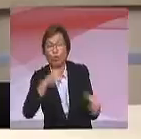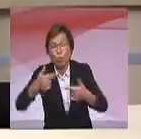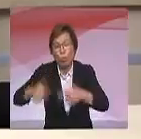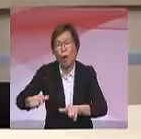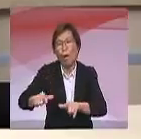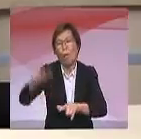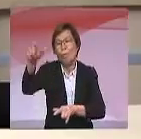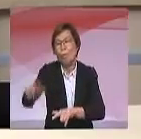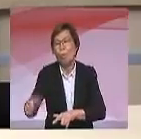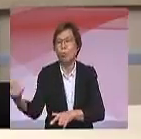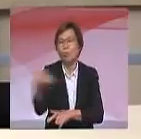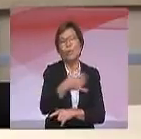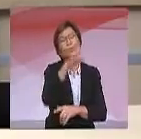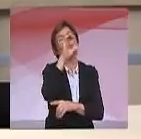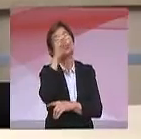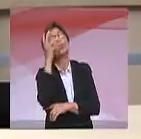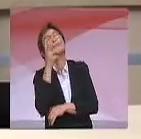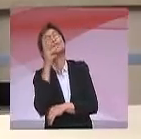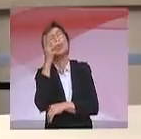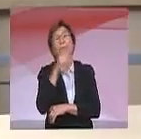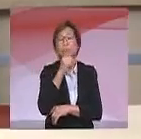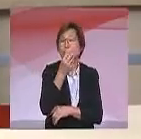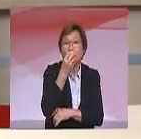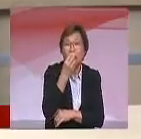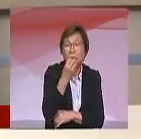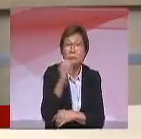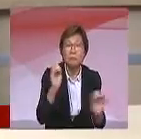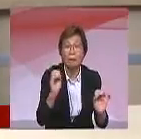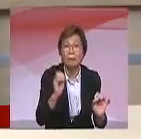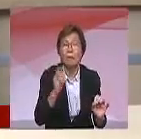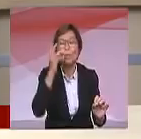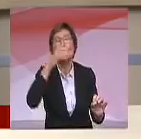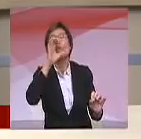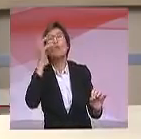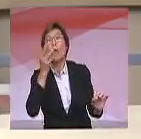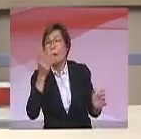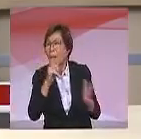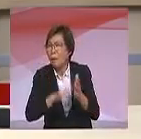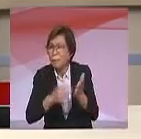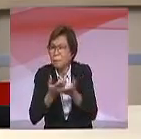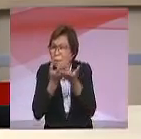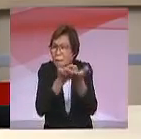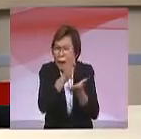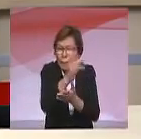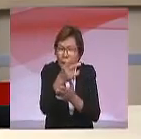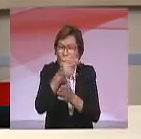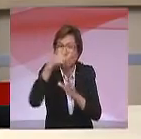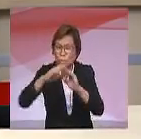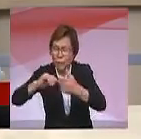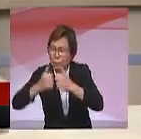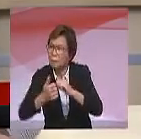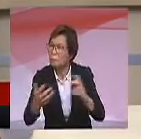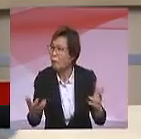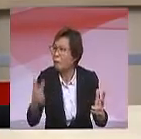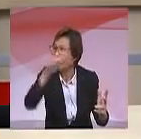benarkan pelanggan masuk untuk minum minuman keras walaupun tak makan di premis berkenaan. Jadi apa cadangan MKN untuk atasi isu ini?